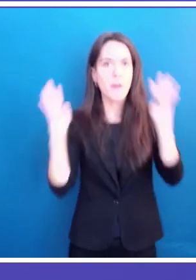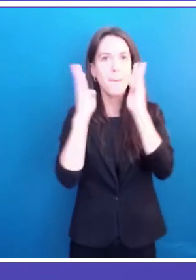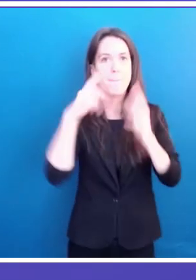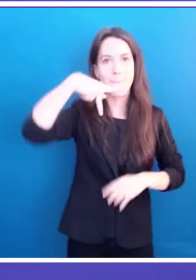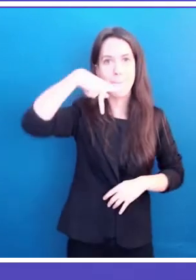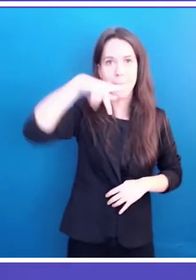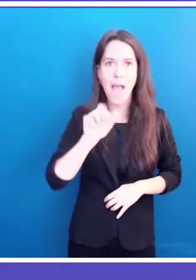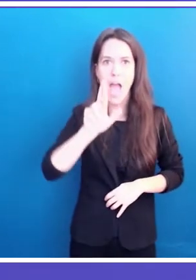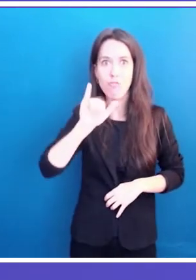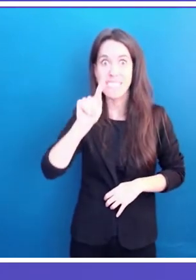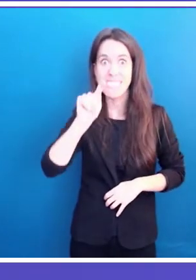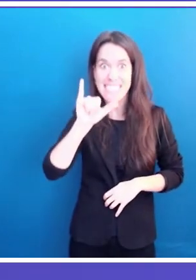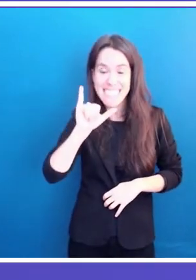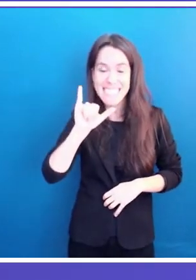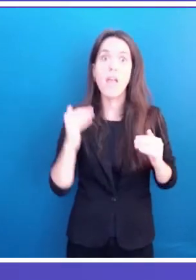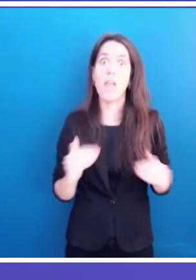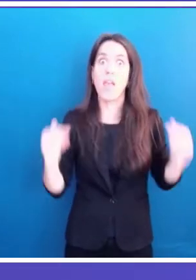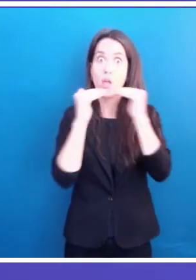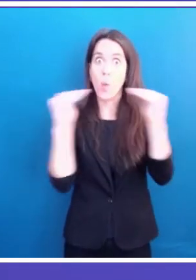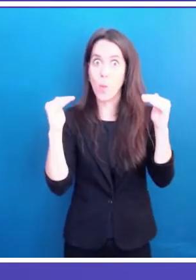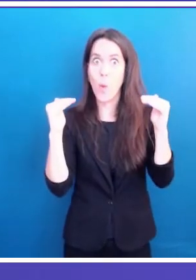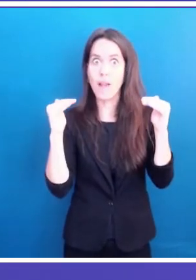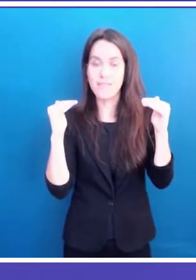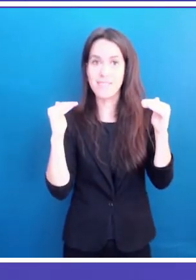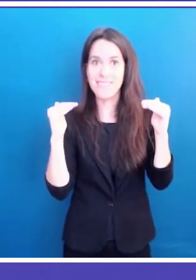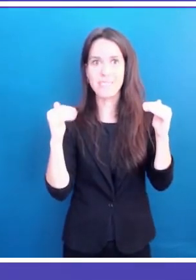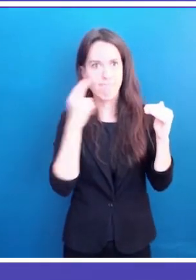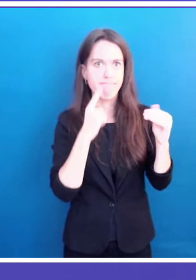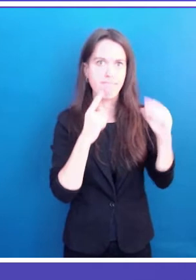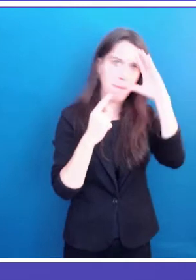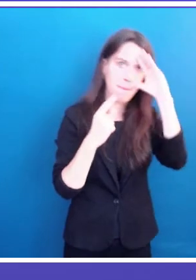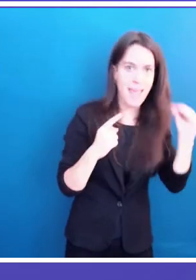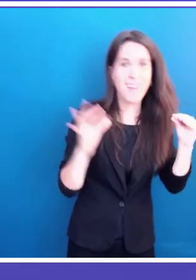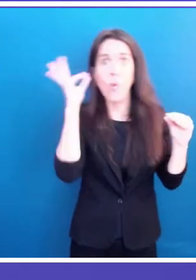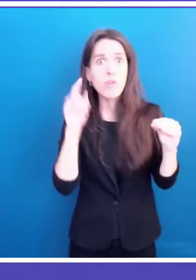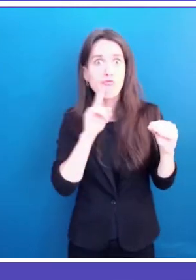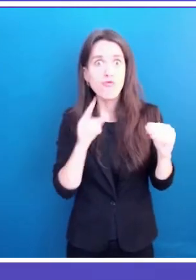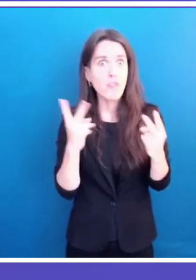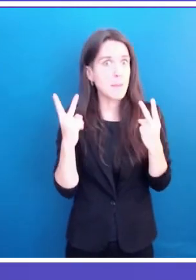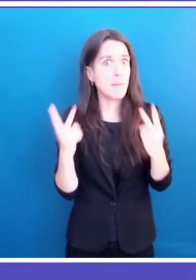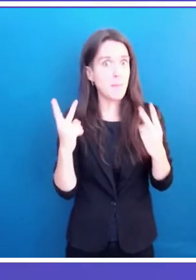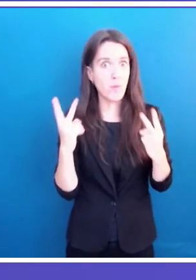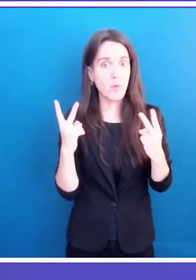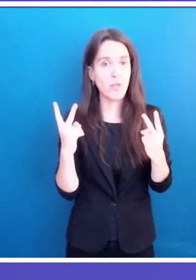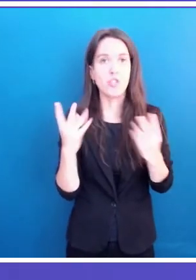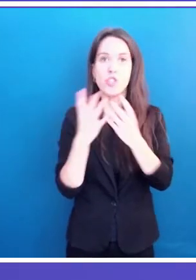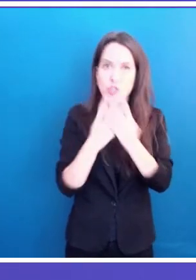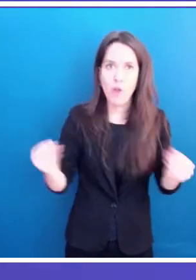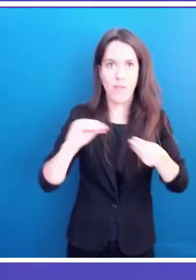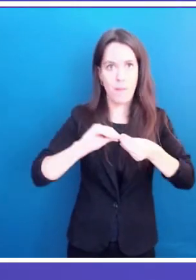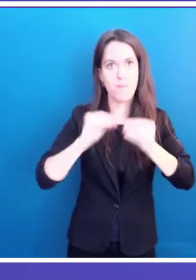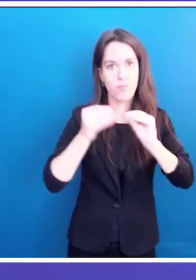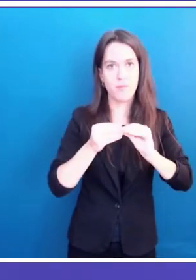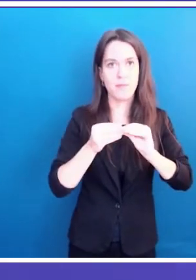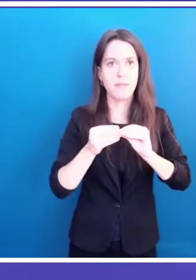وهو أصلا موضوع في غاية الأهمية. من أجل معالجة المشاكل المختلفة